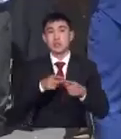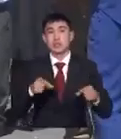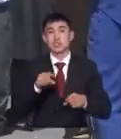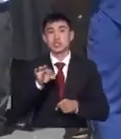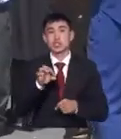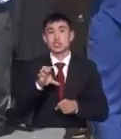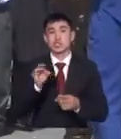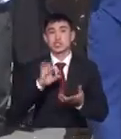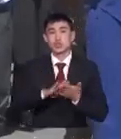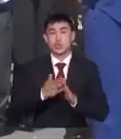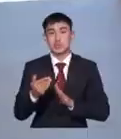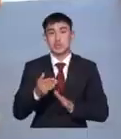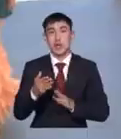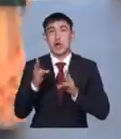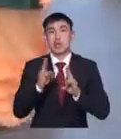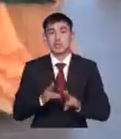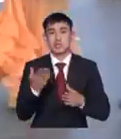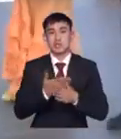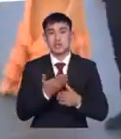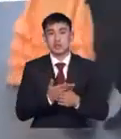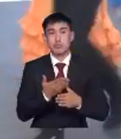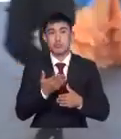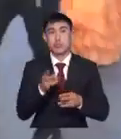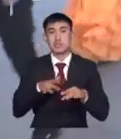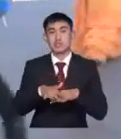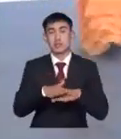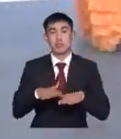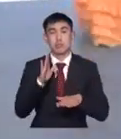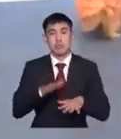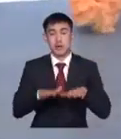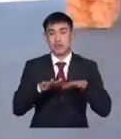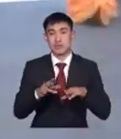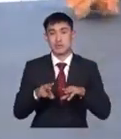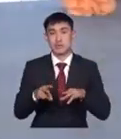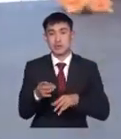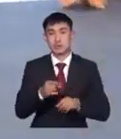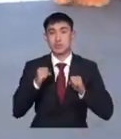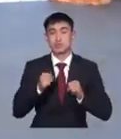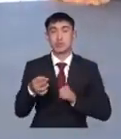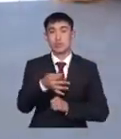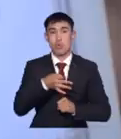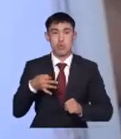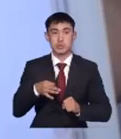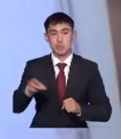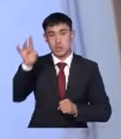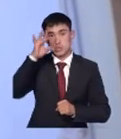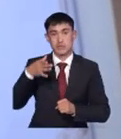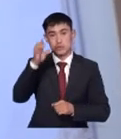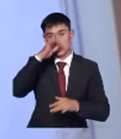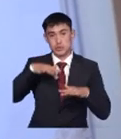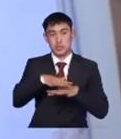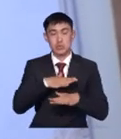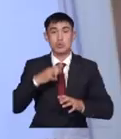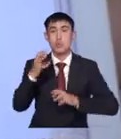по чрезвычайным ситуациям, оказавших содействие и помощь пострадавшим от паводков, а также спортсменов нашей области, прославивших нашу страну